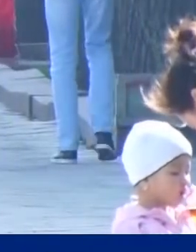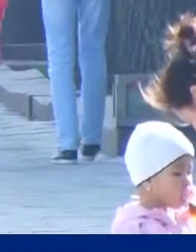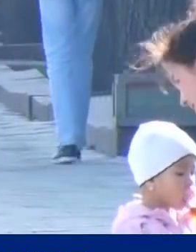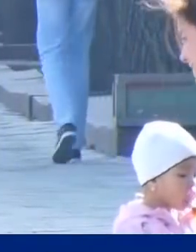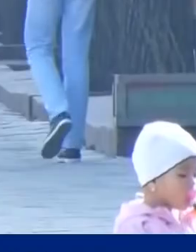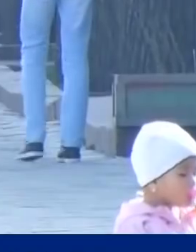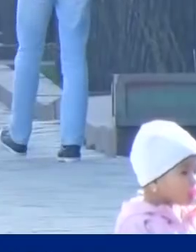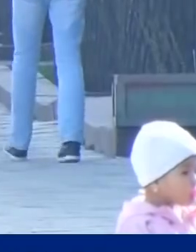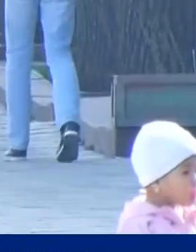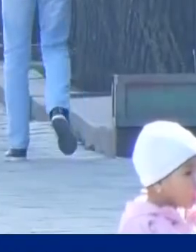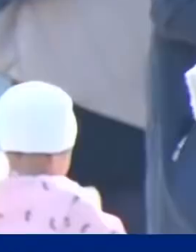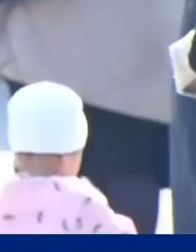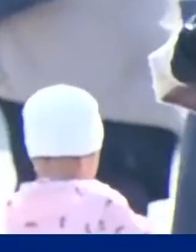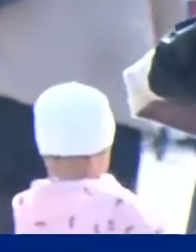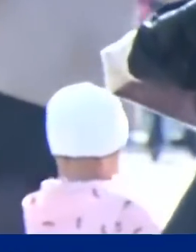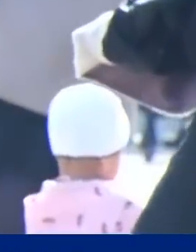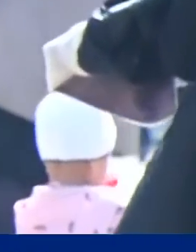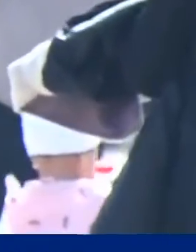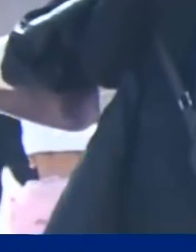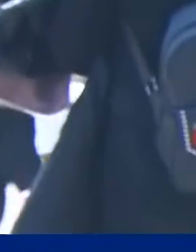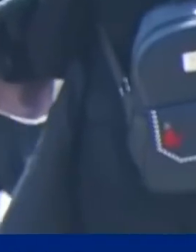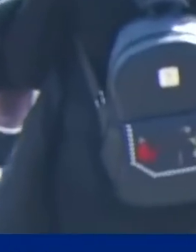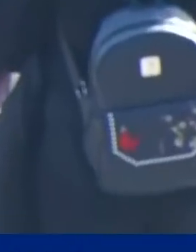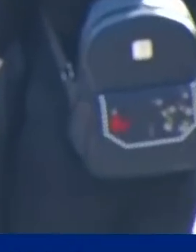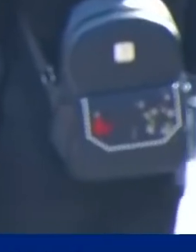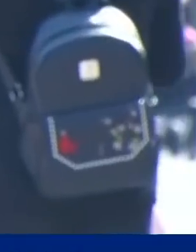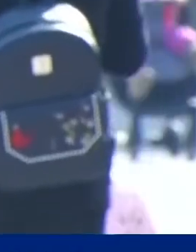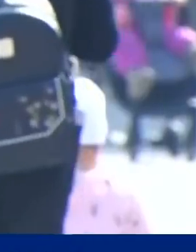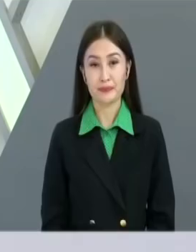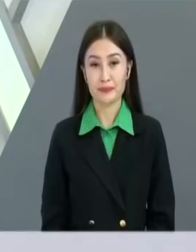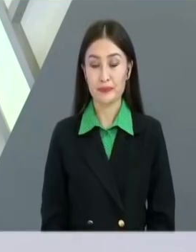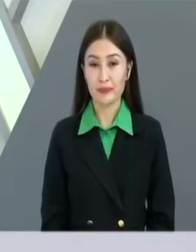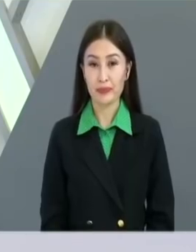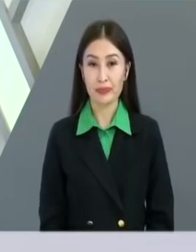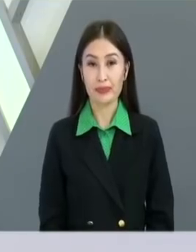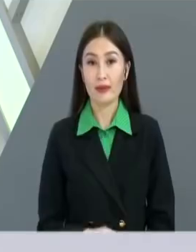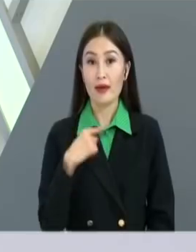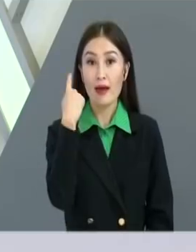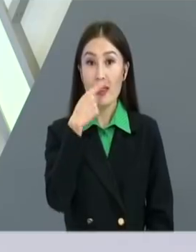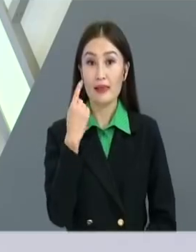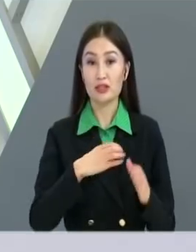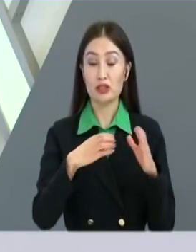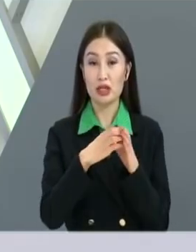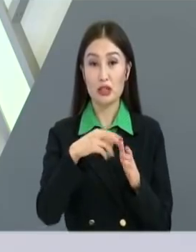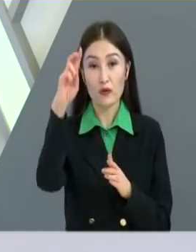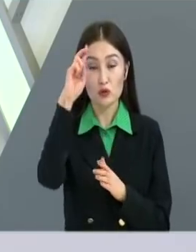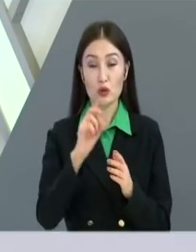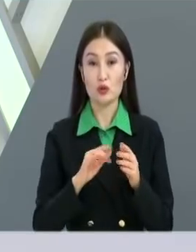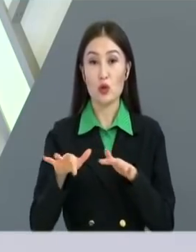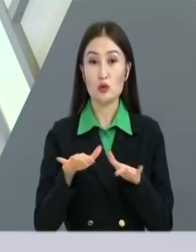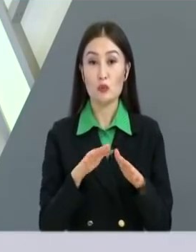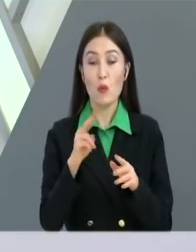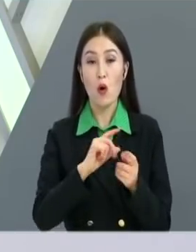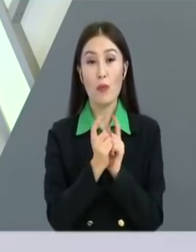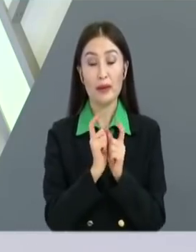возложенных на них задач в целях обеспечения жизнедеятельности граждан. Личный состав Государственной службы по борьбе с